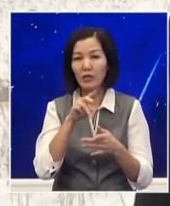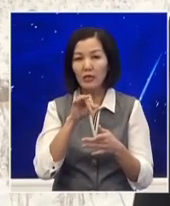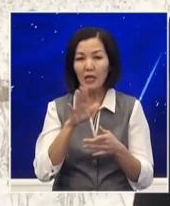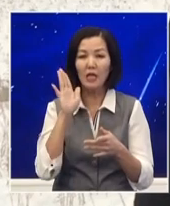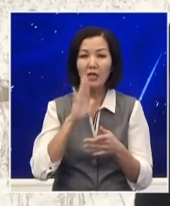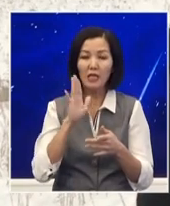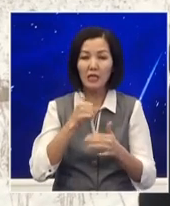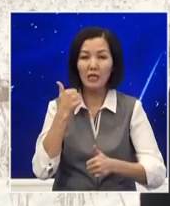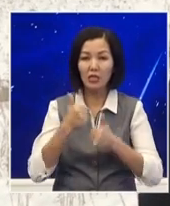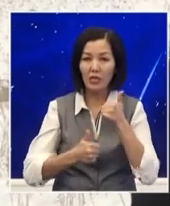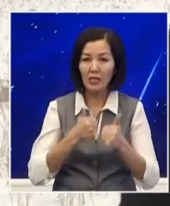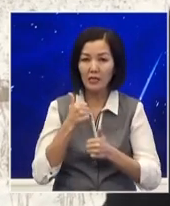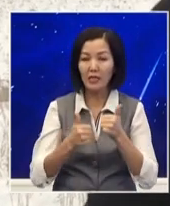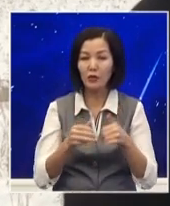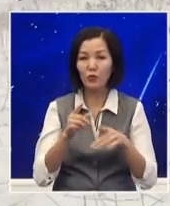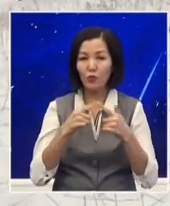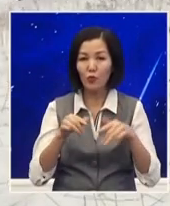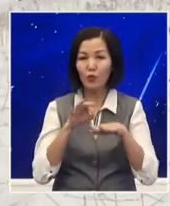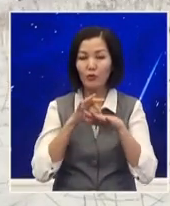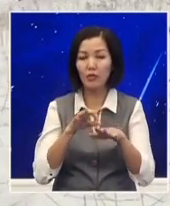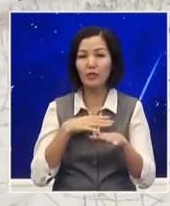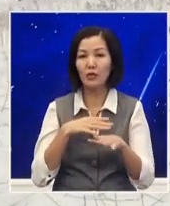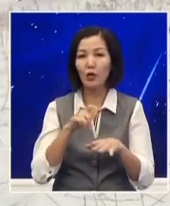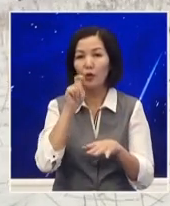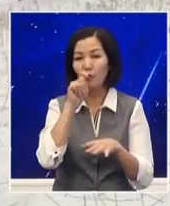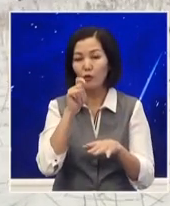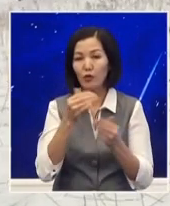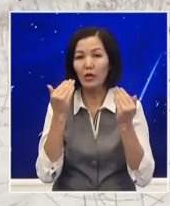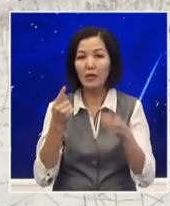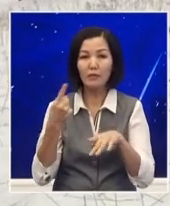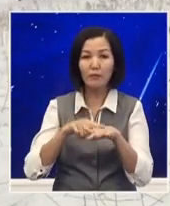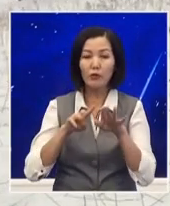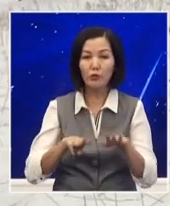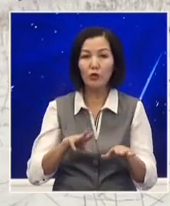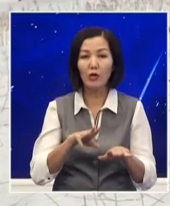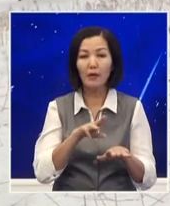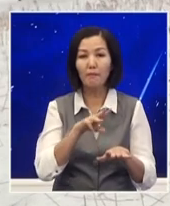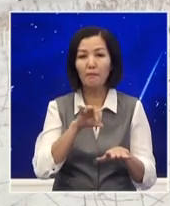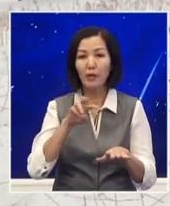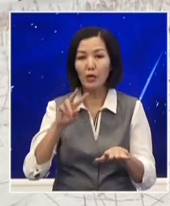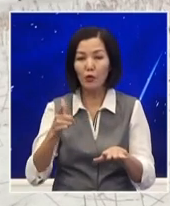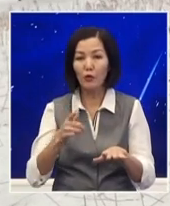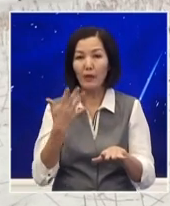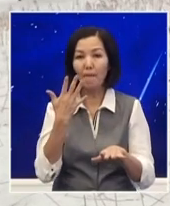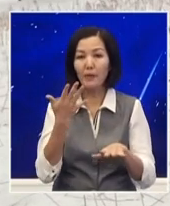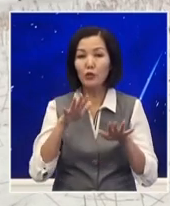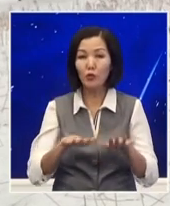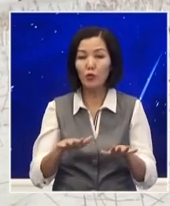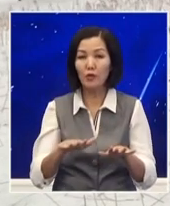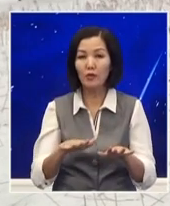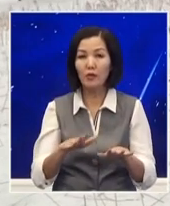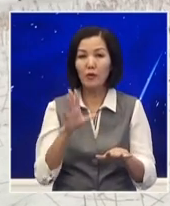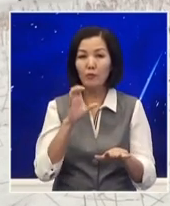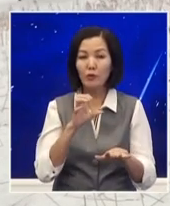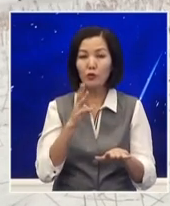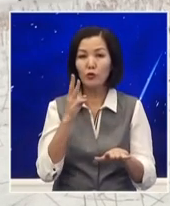тазиттердің жарыстарынан үлкен жарыстар ұйымдастырылып отыр. Ал енді бүркітке бізге қазір бірінші орынға миллион осы жолы, және 5 орын. Миллион сосын 500